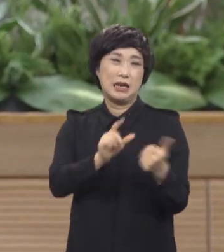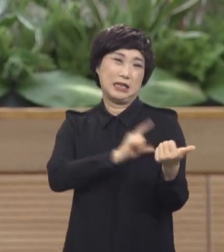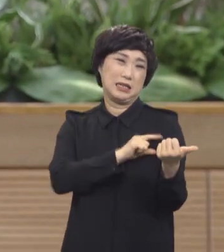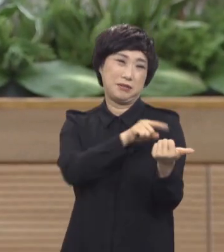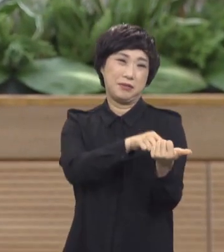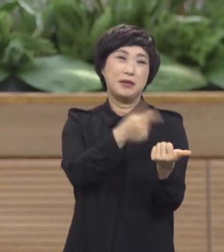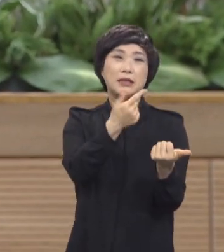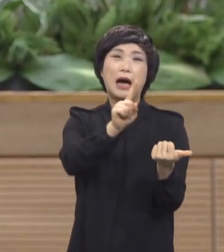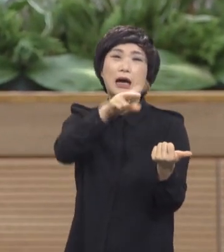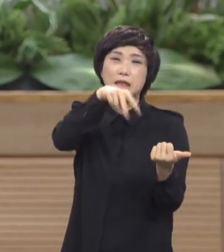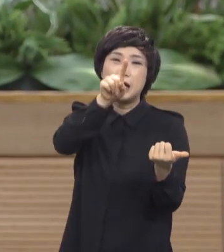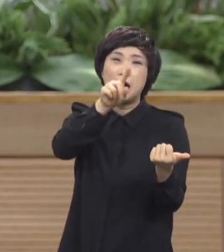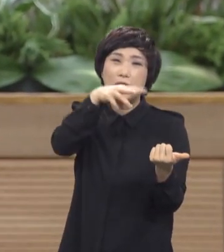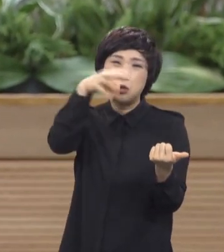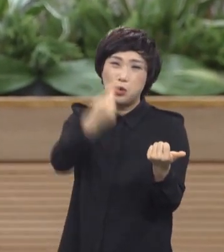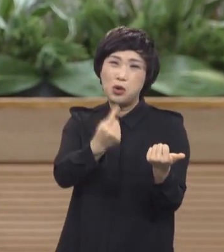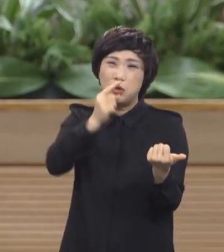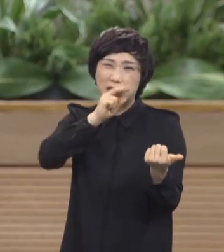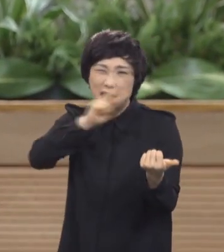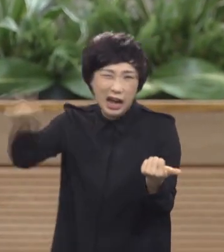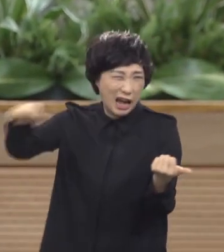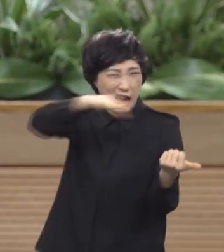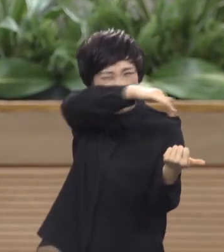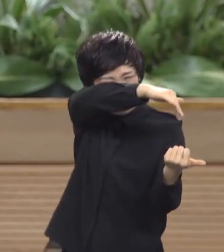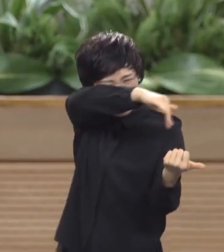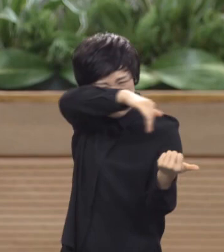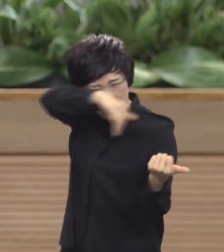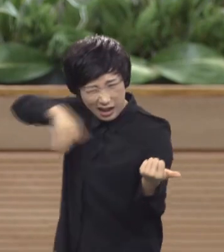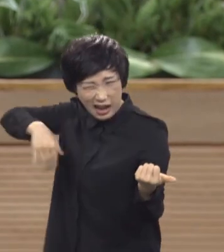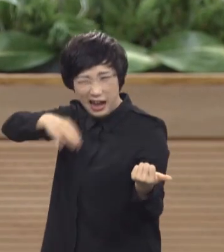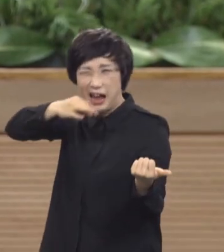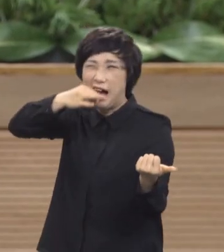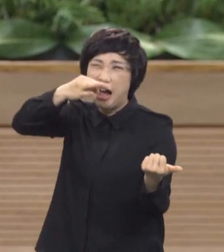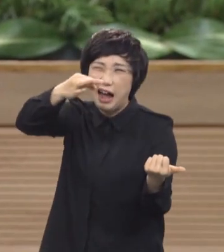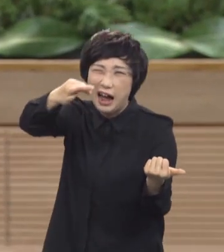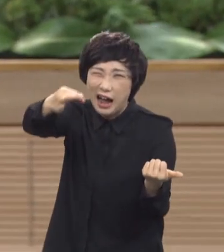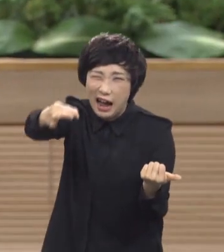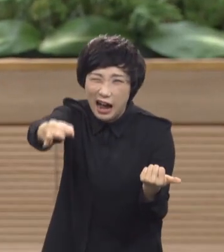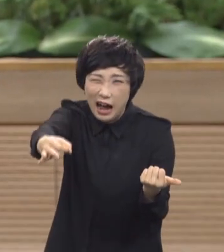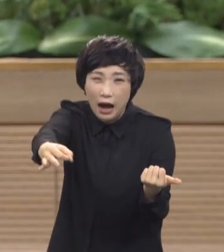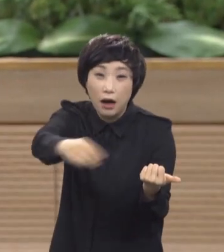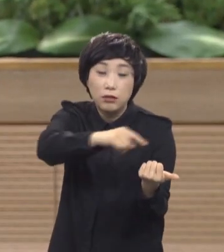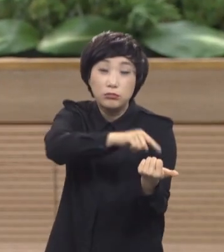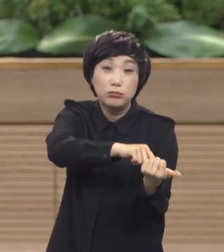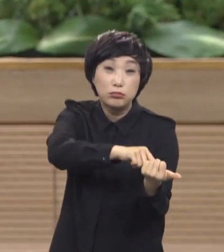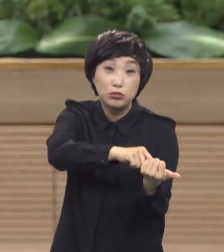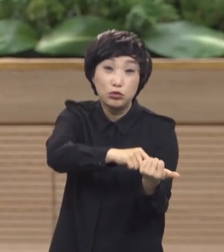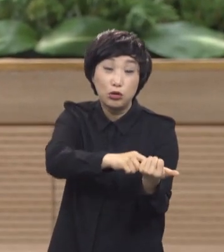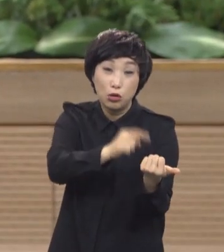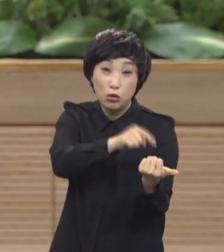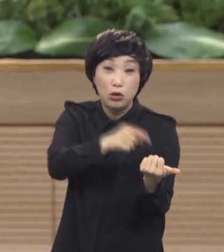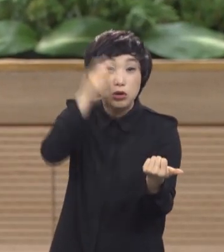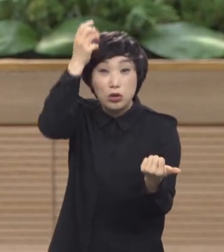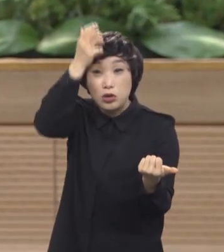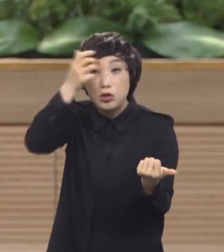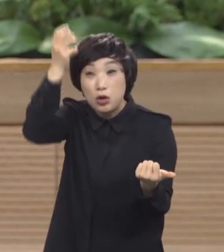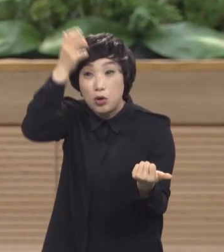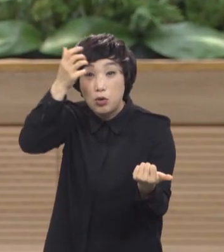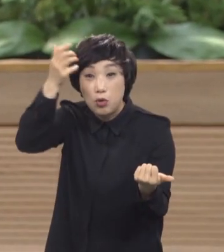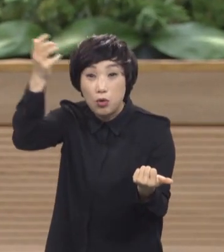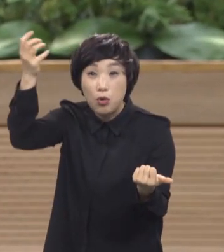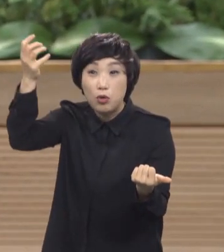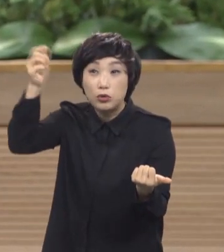나사로야 나와라 하니깐 죽은 나사로의 영혼이